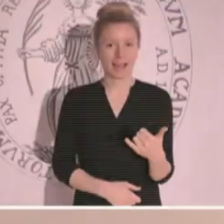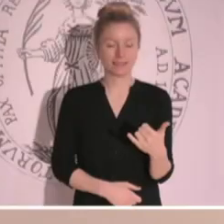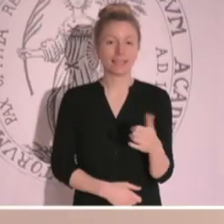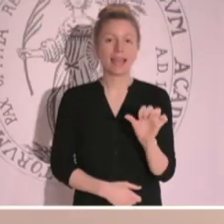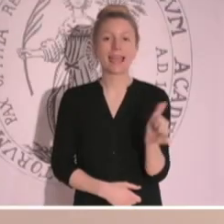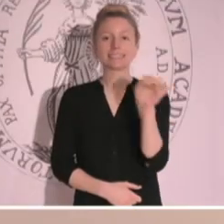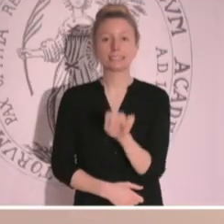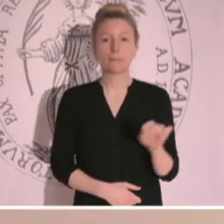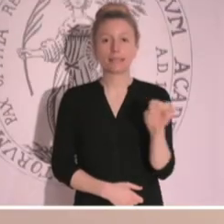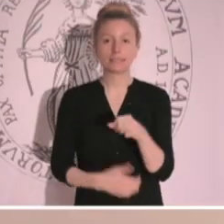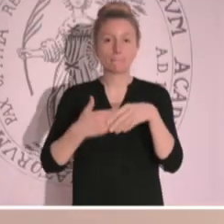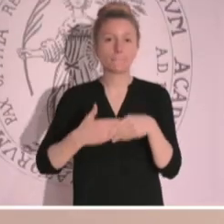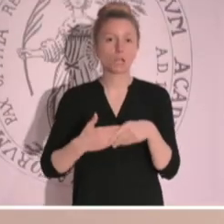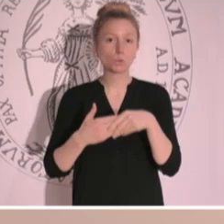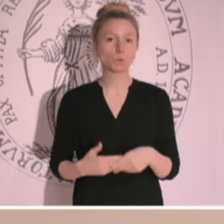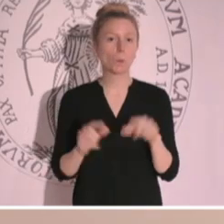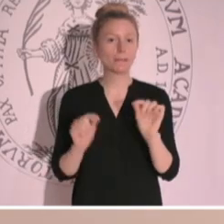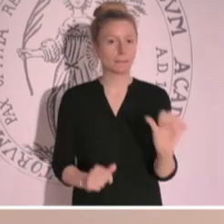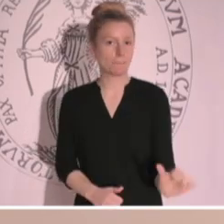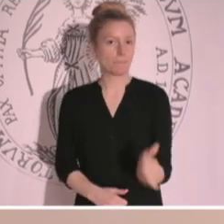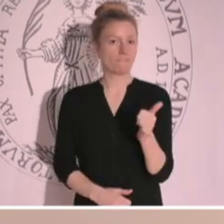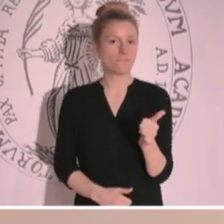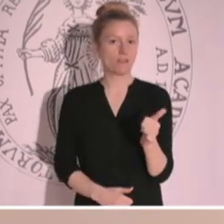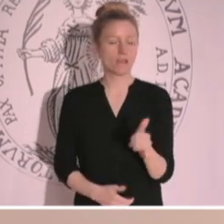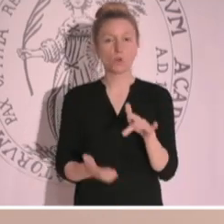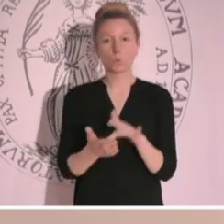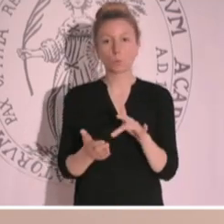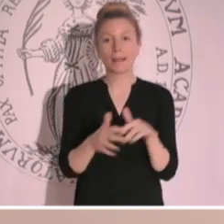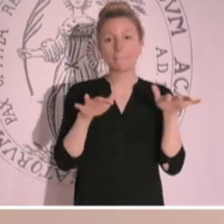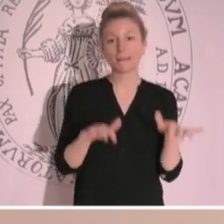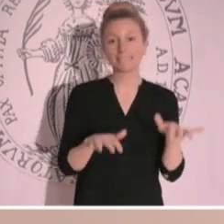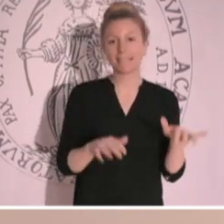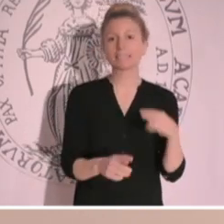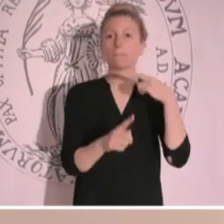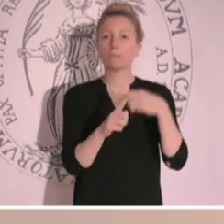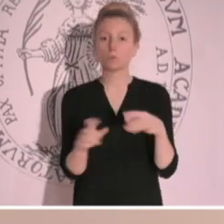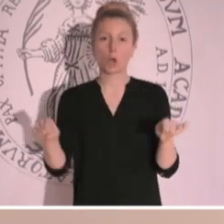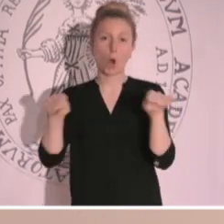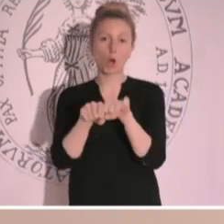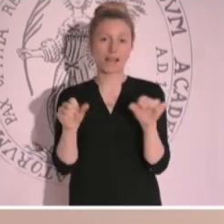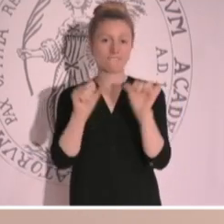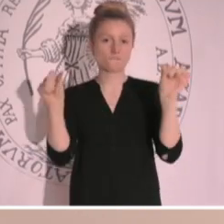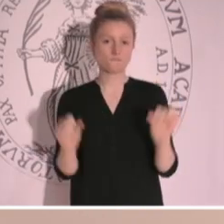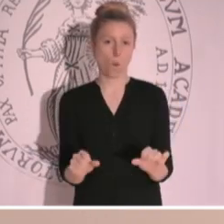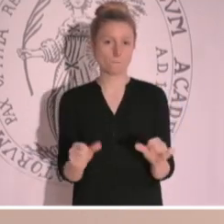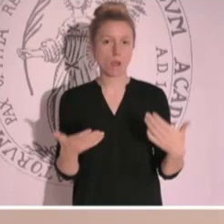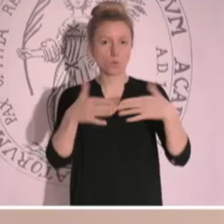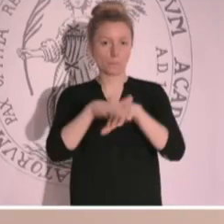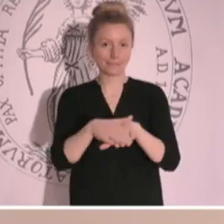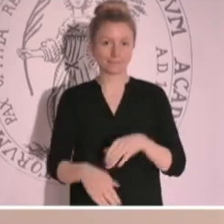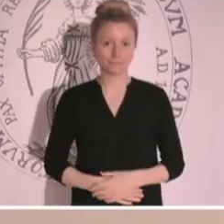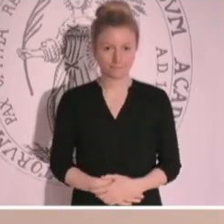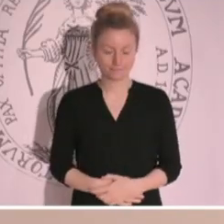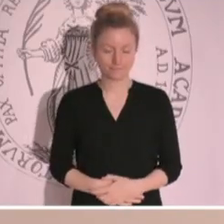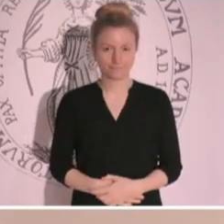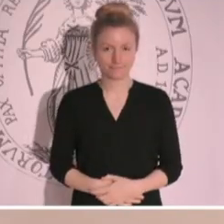in diesem Jahr das erste Mal sowohl in Präsenz als auch digital durchführen können. Wir freuen uns sehr,